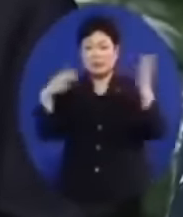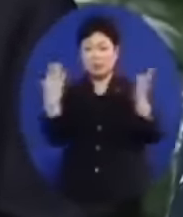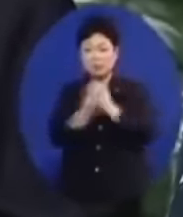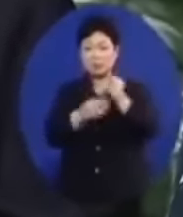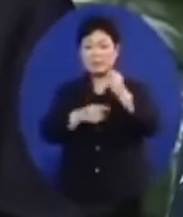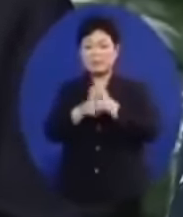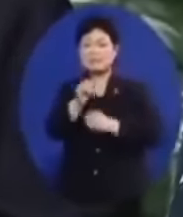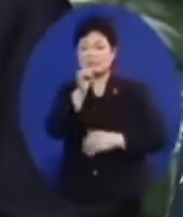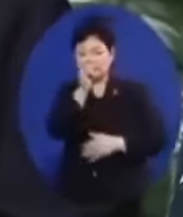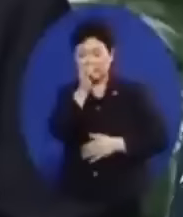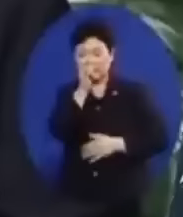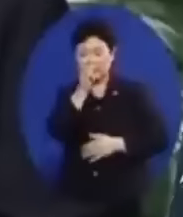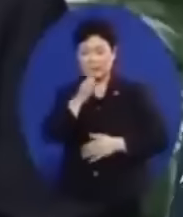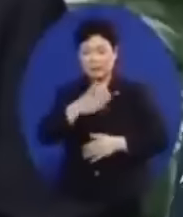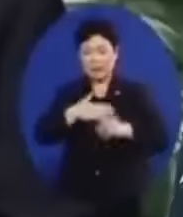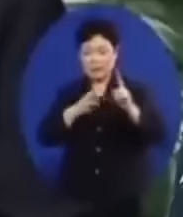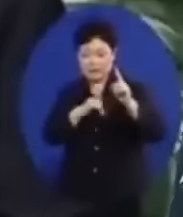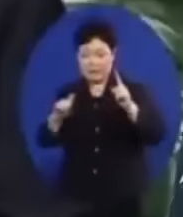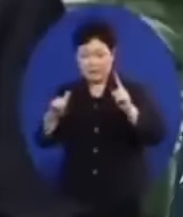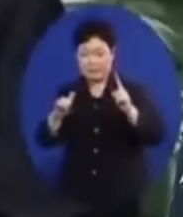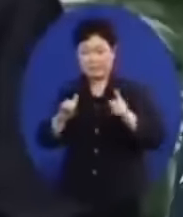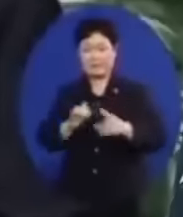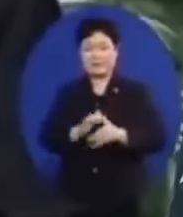온전하신 뜻이 있는 것입니다.